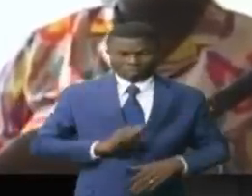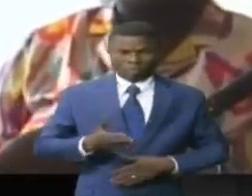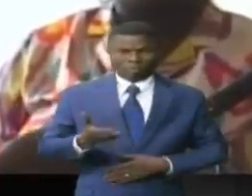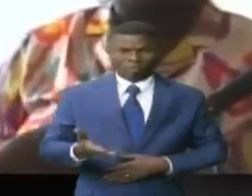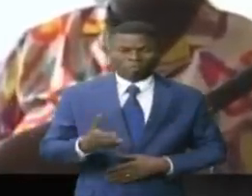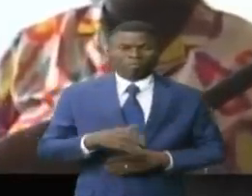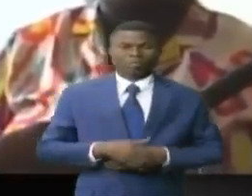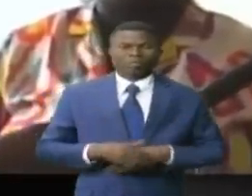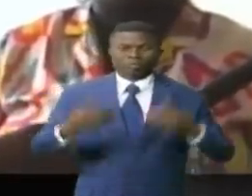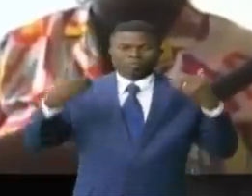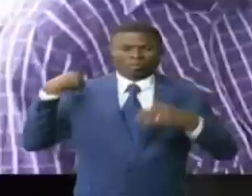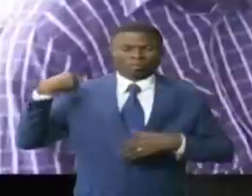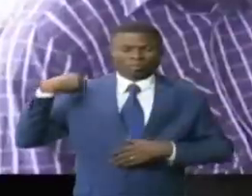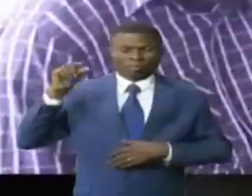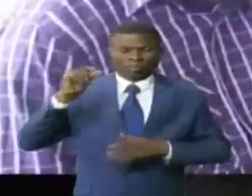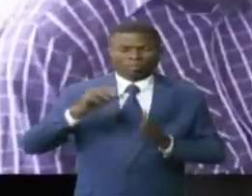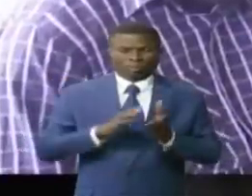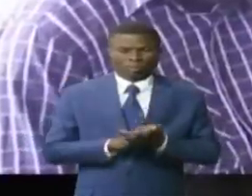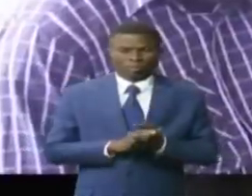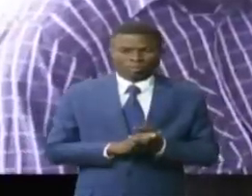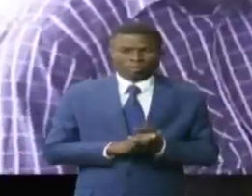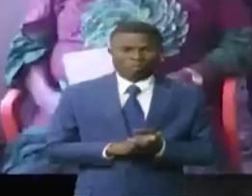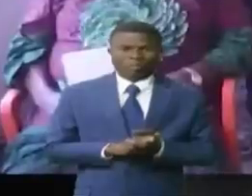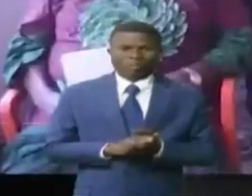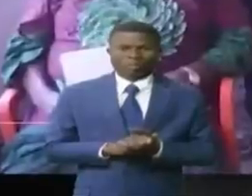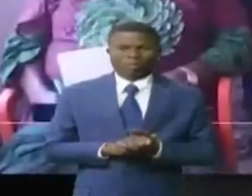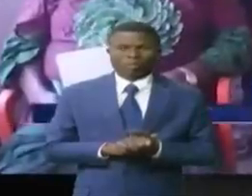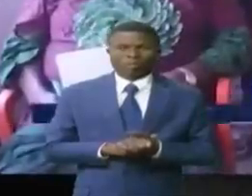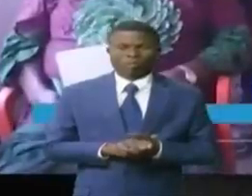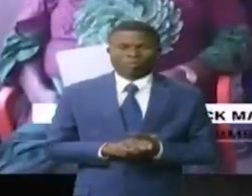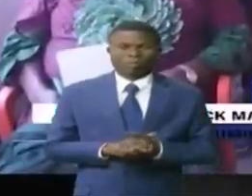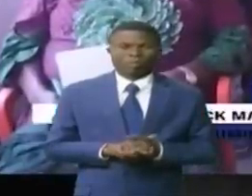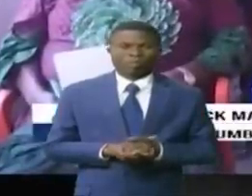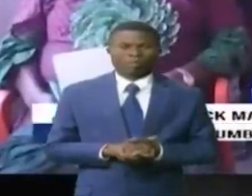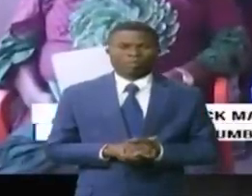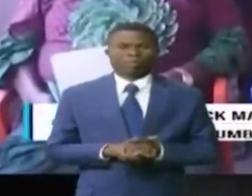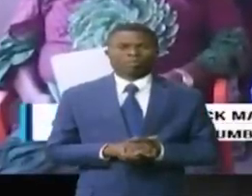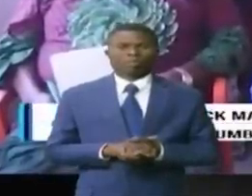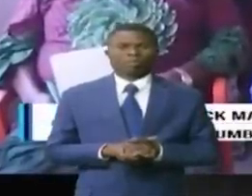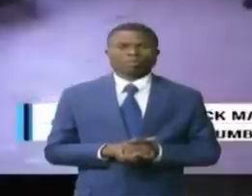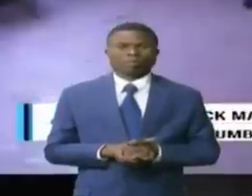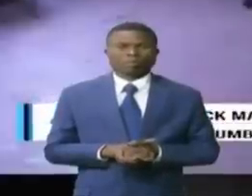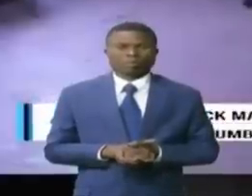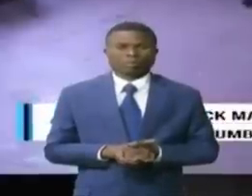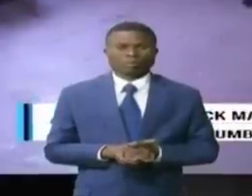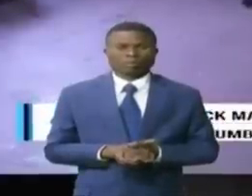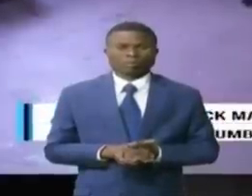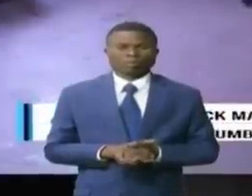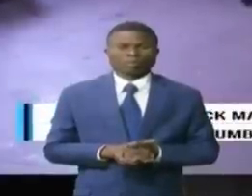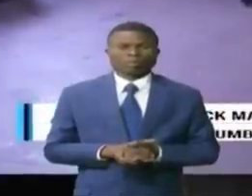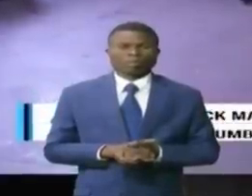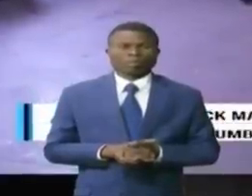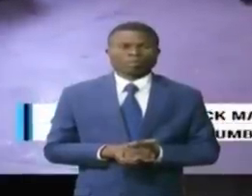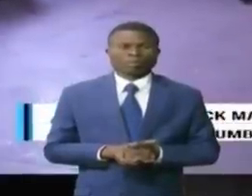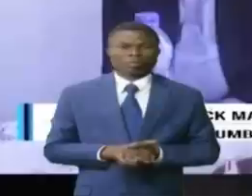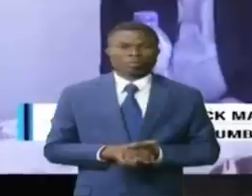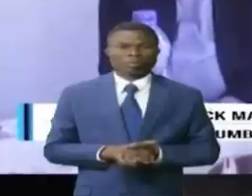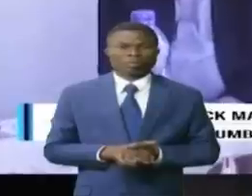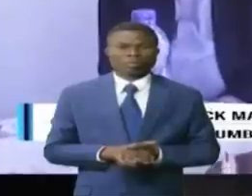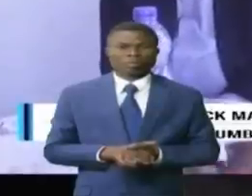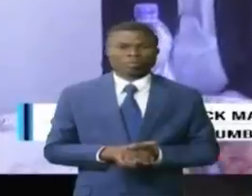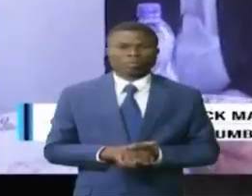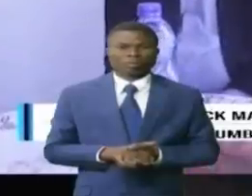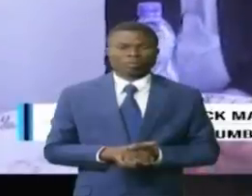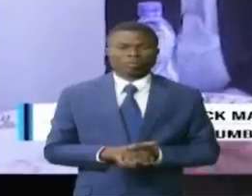Félix-Antoine Tshisekedi Tshilombo. La redevance audiovisuelle et la mutuelle de santé demeurent la voie de sortie